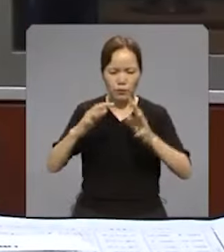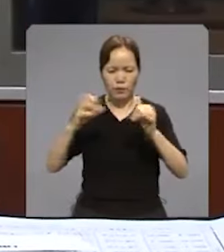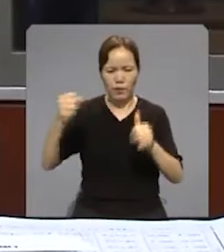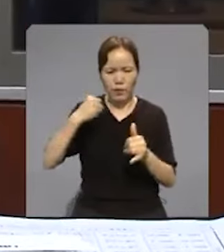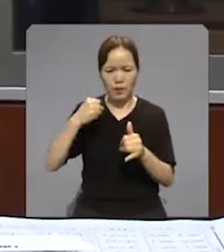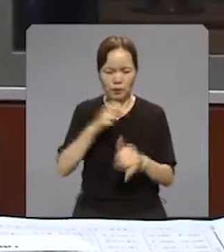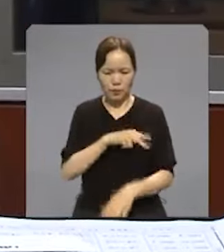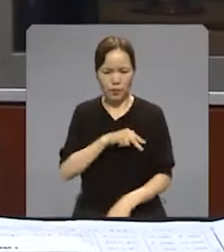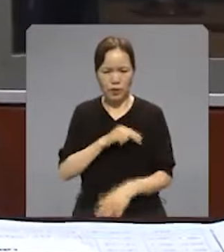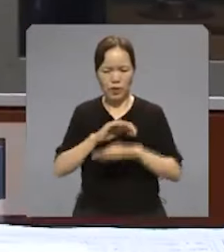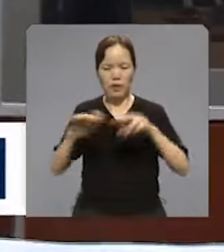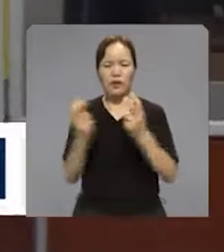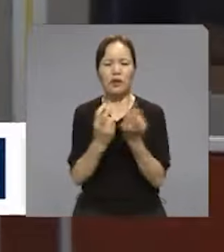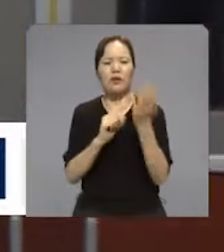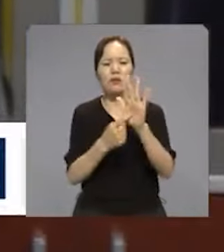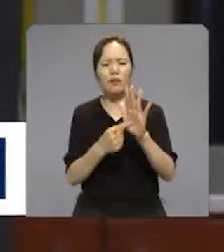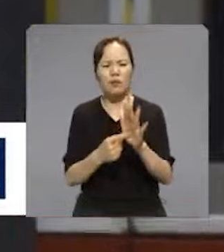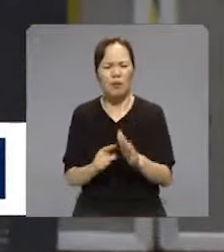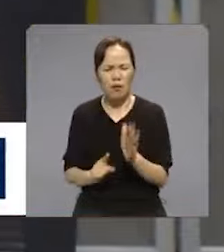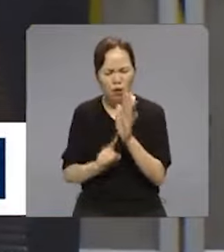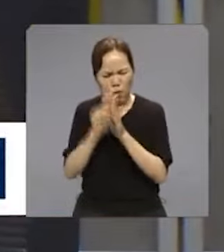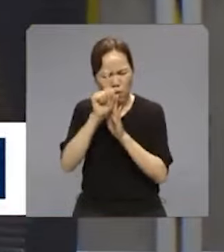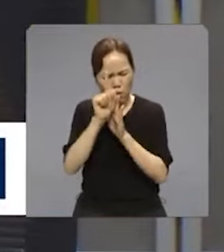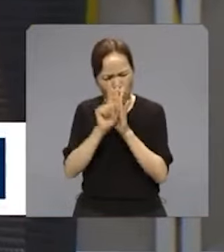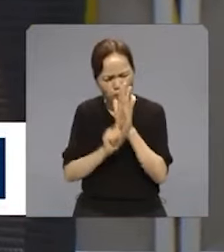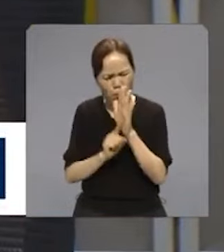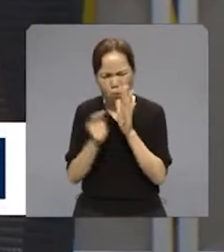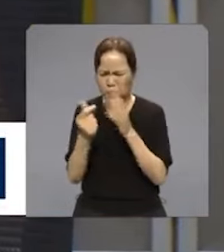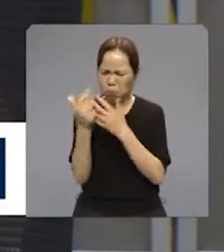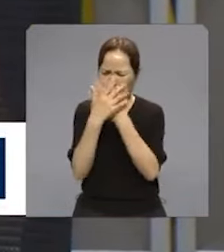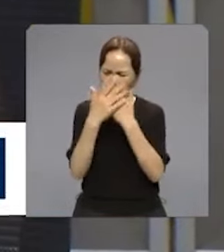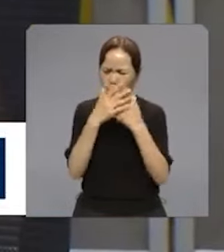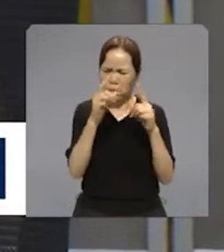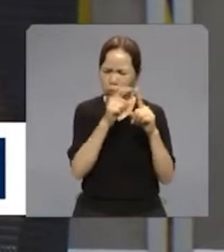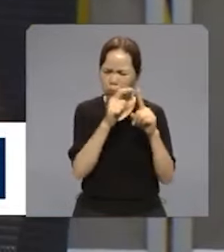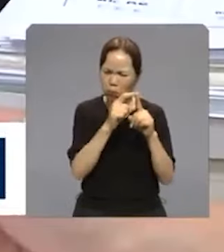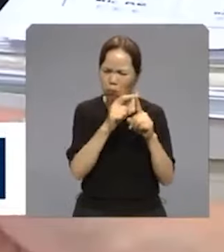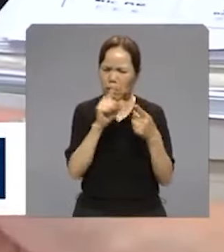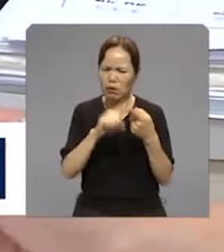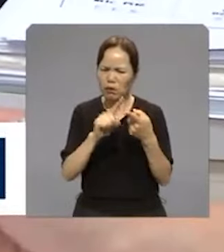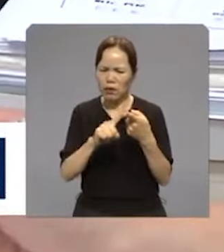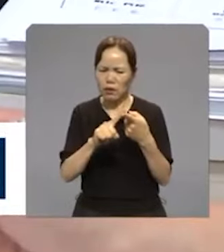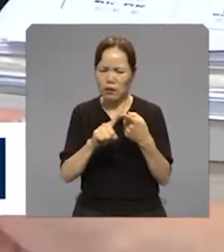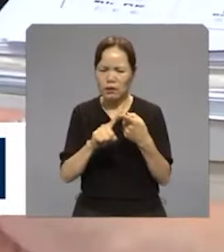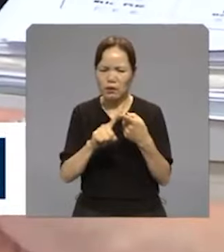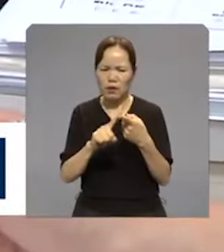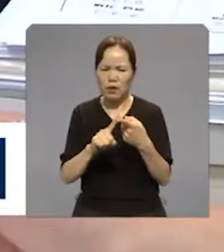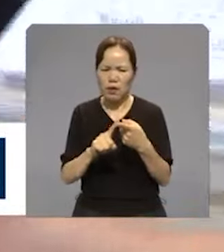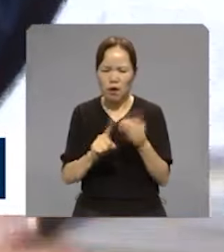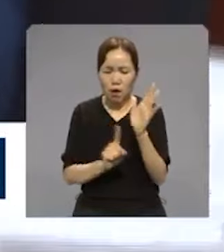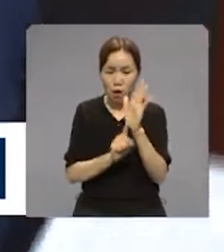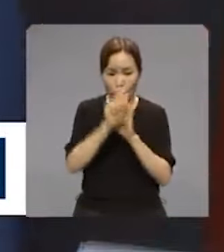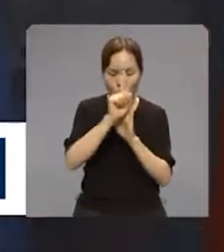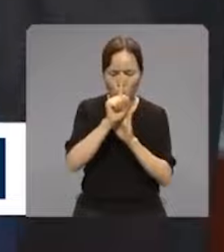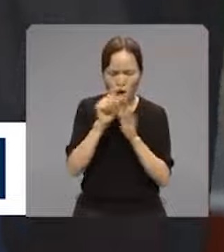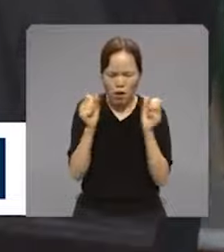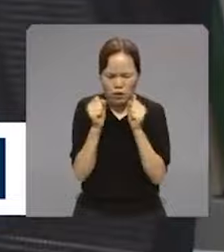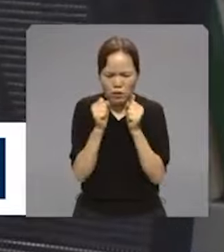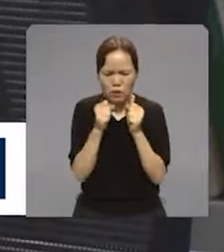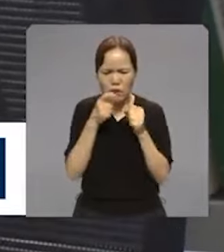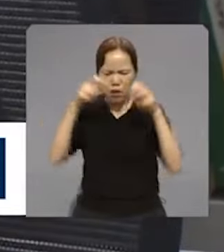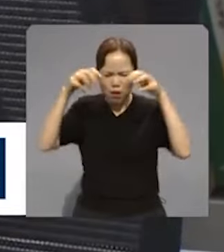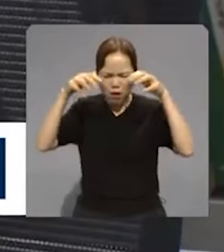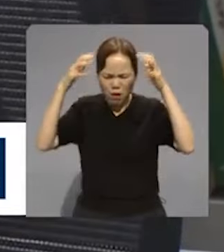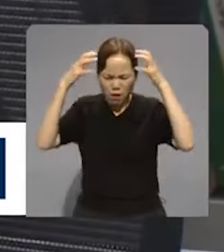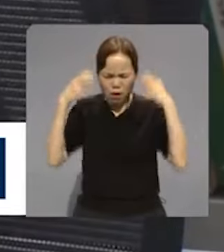내놨습니다. 고온이나 저온시로 모호하게 돼 있던 사업주의 보건조치 요건을 고열과 한랭, 폭염,